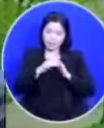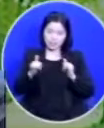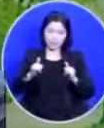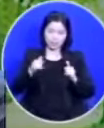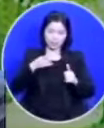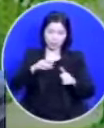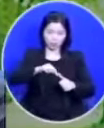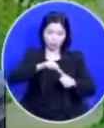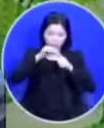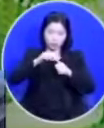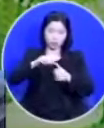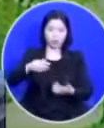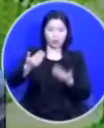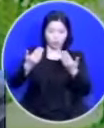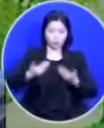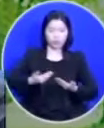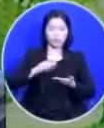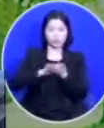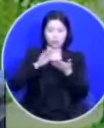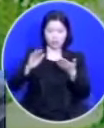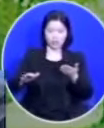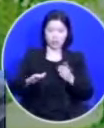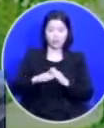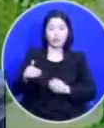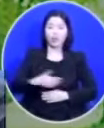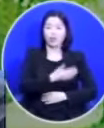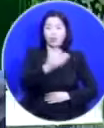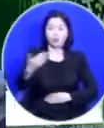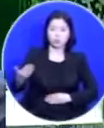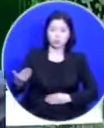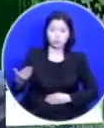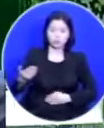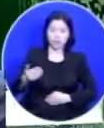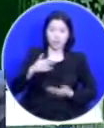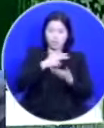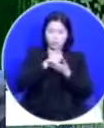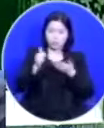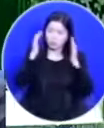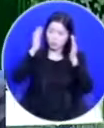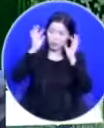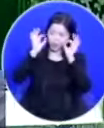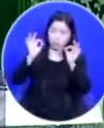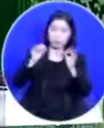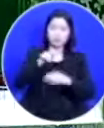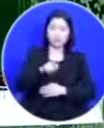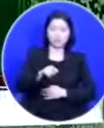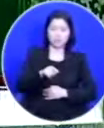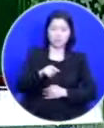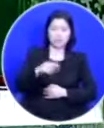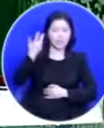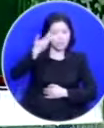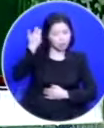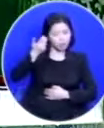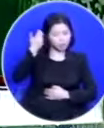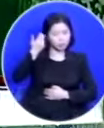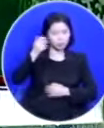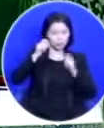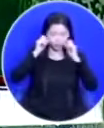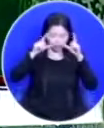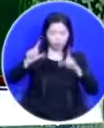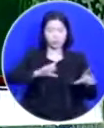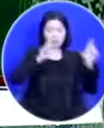내셔서 구원하여 주신 다 여러분 주님을 바라보는 것이 영적으로 깨어 사는